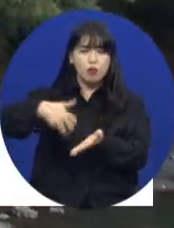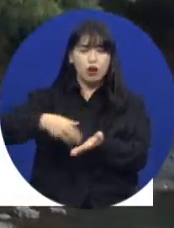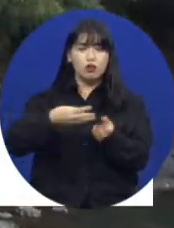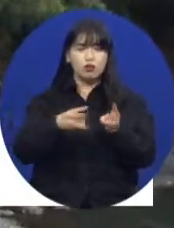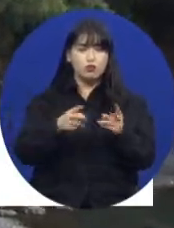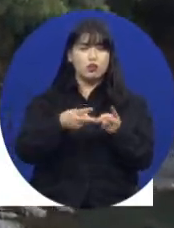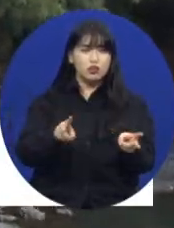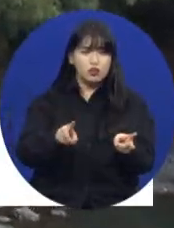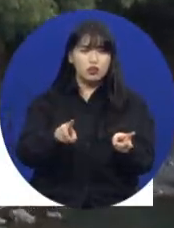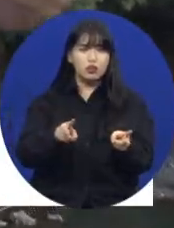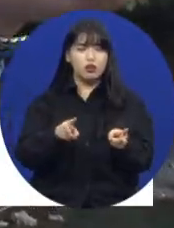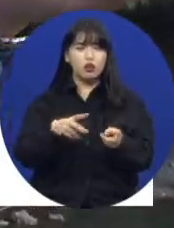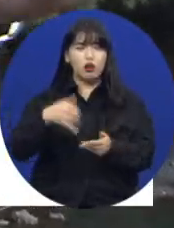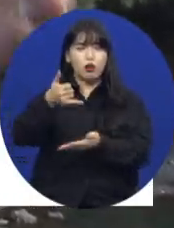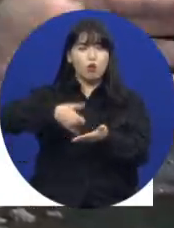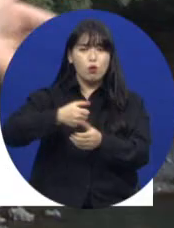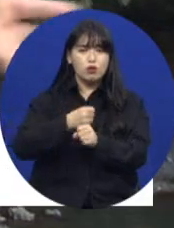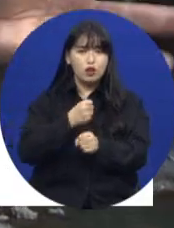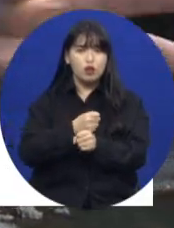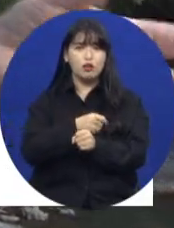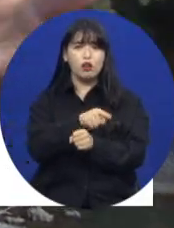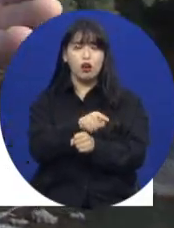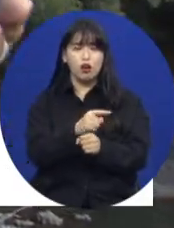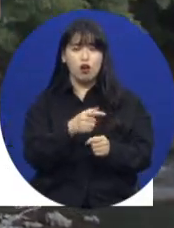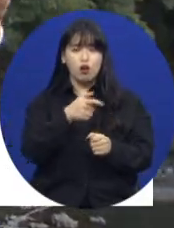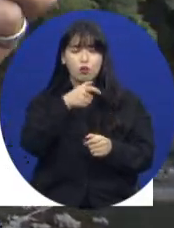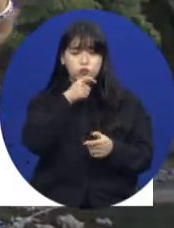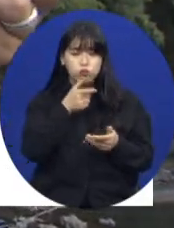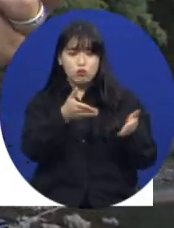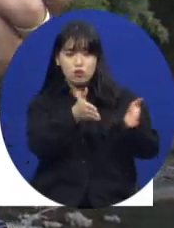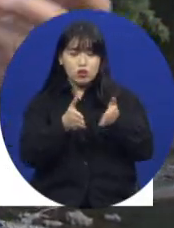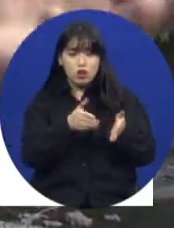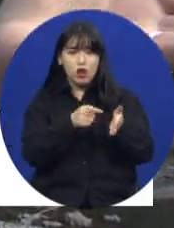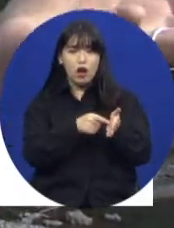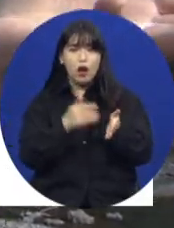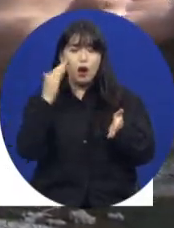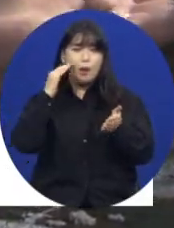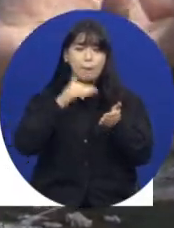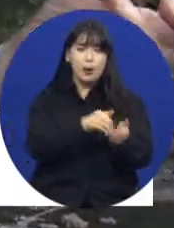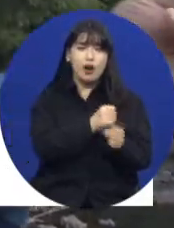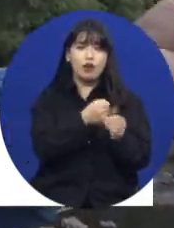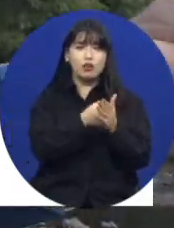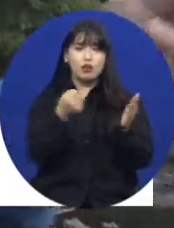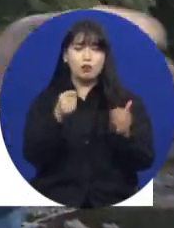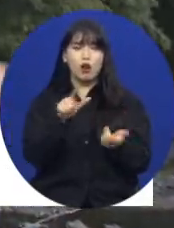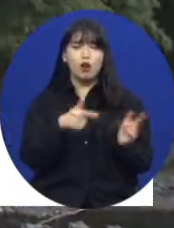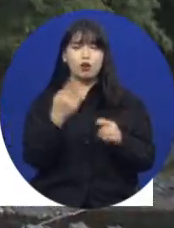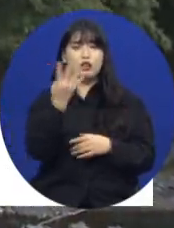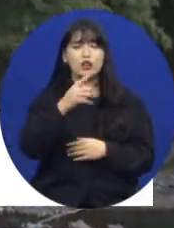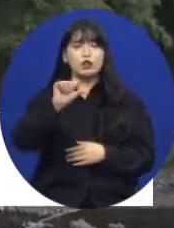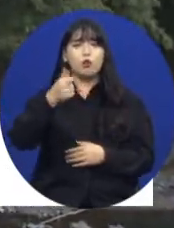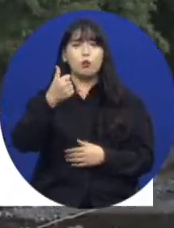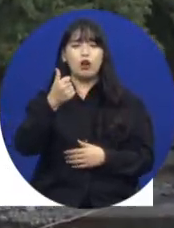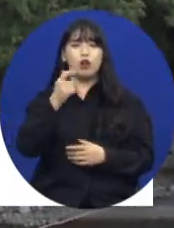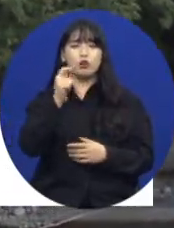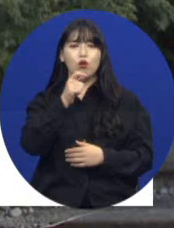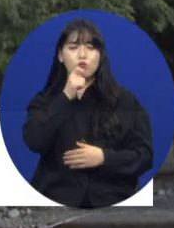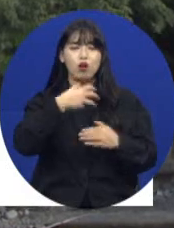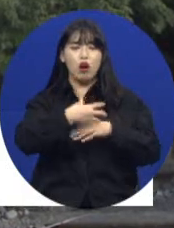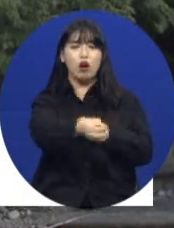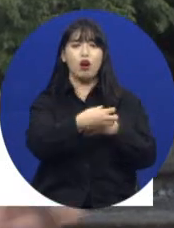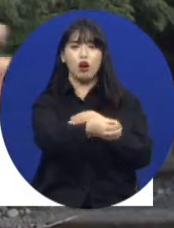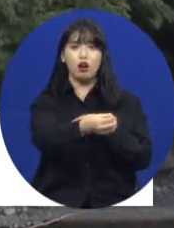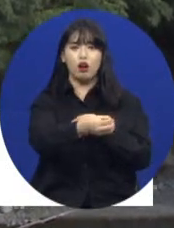2층이야. 공사하면서 그 맥을, 여기에 흐르는 맥을 건드려 버리니까 하루아침에 4,500톤 물량이 저기서 빠져버린